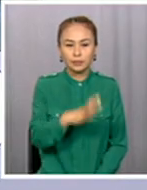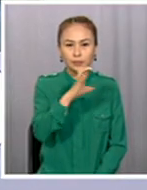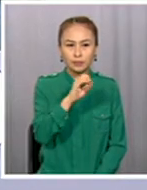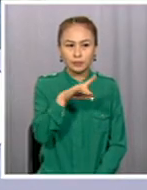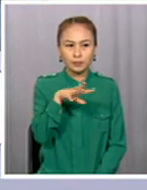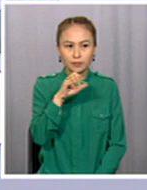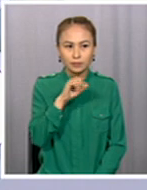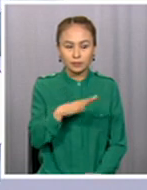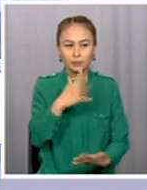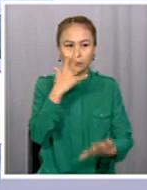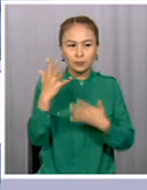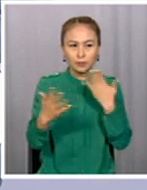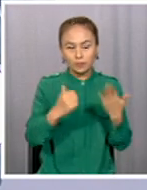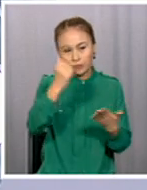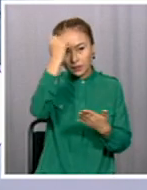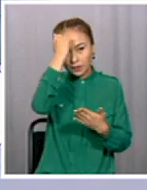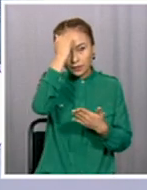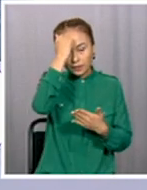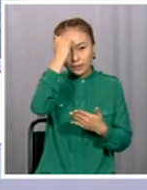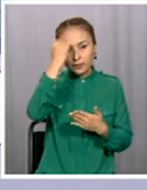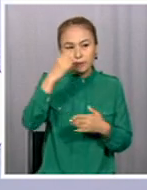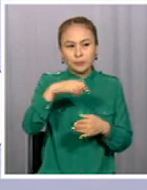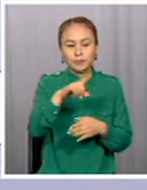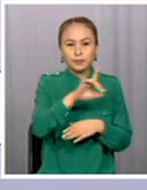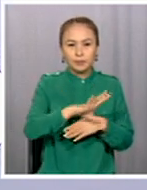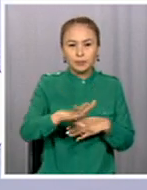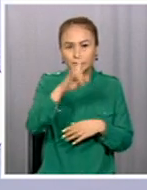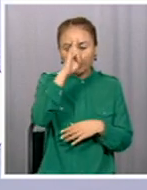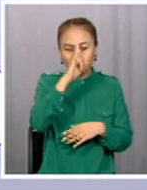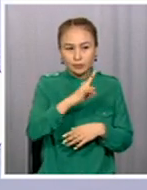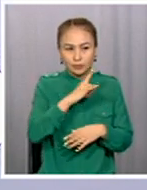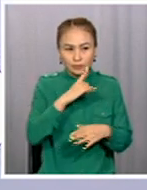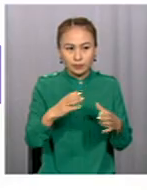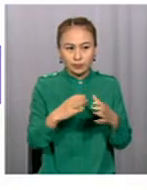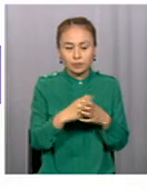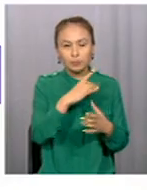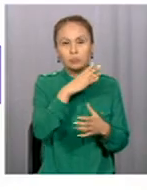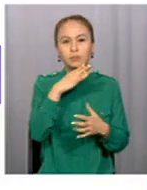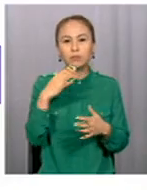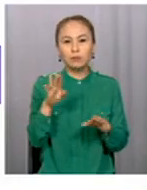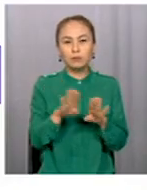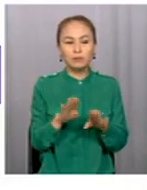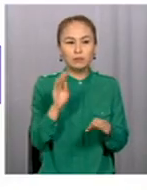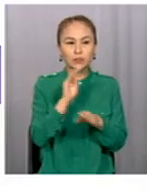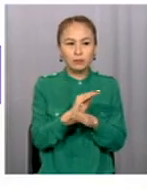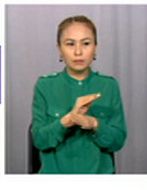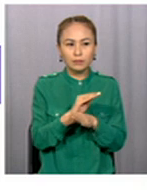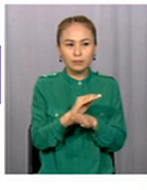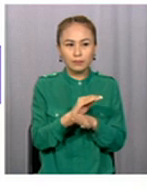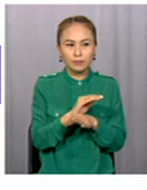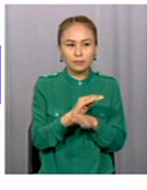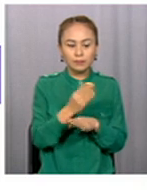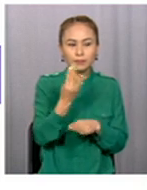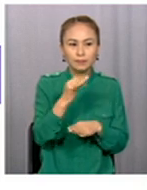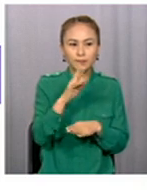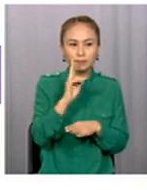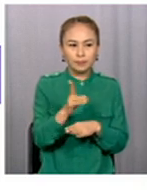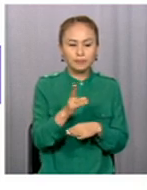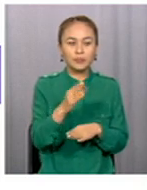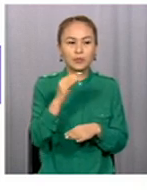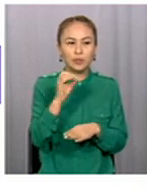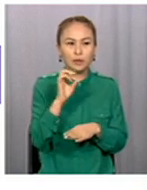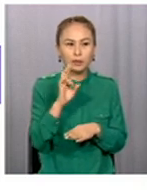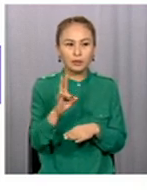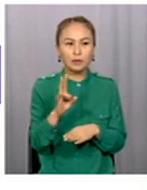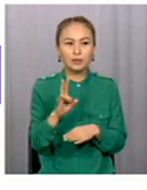Сарматтардың археологиялық ескерткіштері Батыс Қазақстан аумағында көп кездеседі. Әсіресе Жайық, Жем,